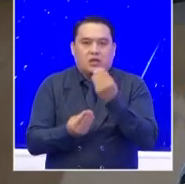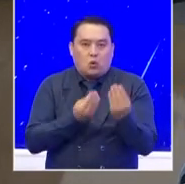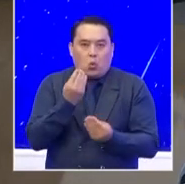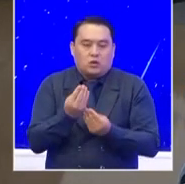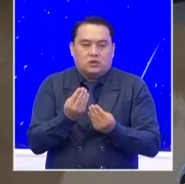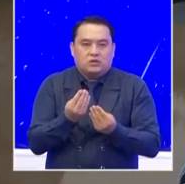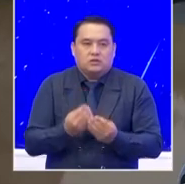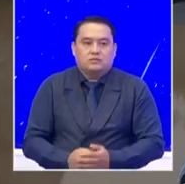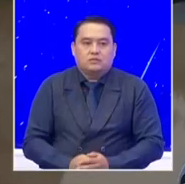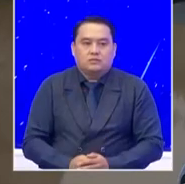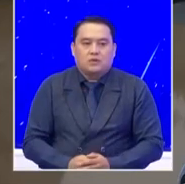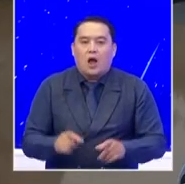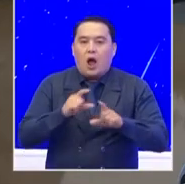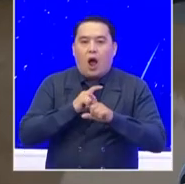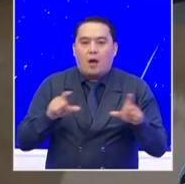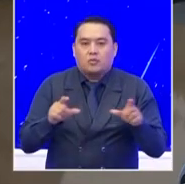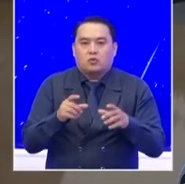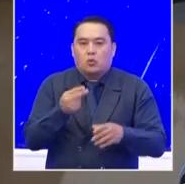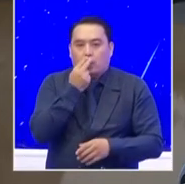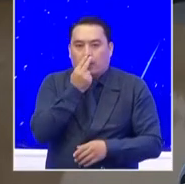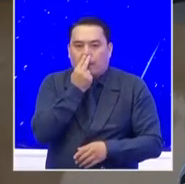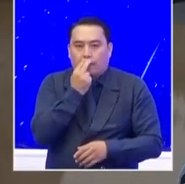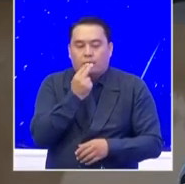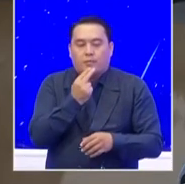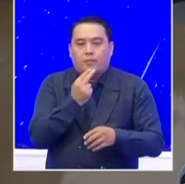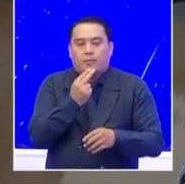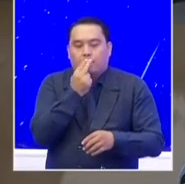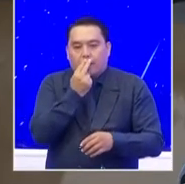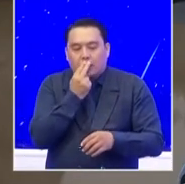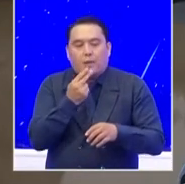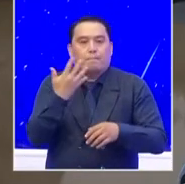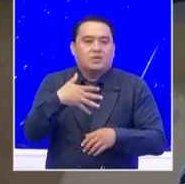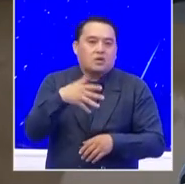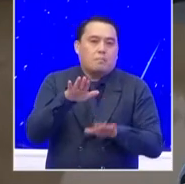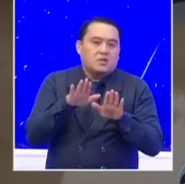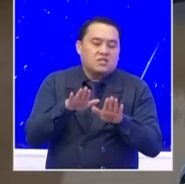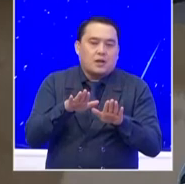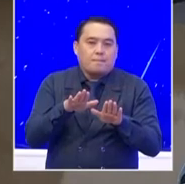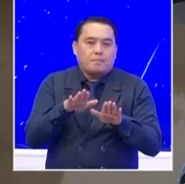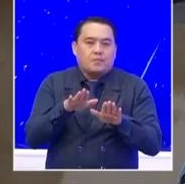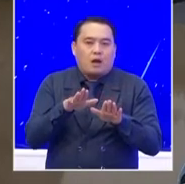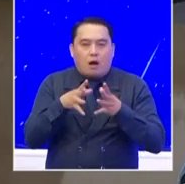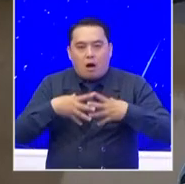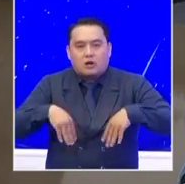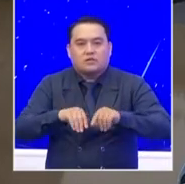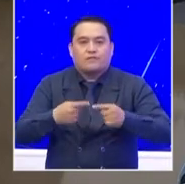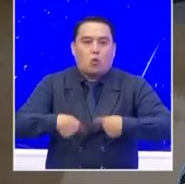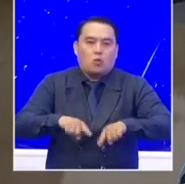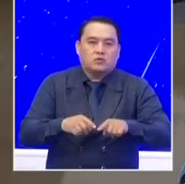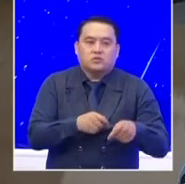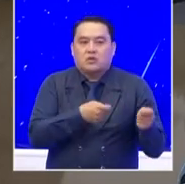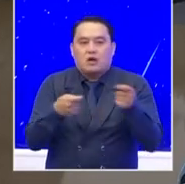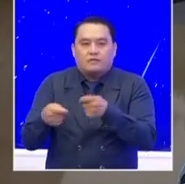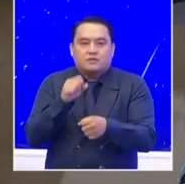заведения. Объекты общественного питания свыше 50 посадочных мест, за исключением организации